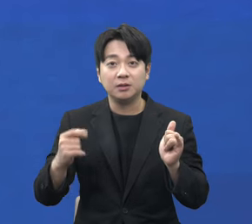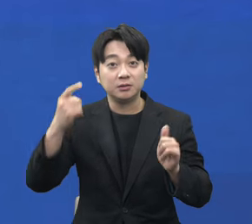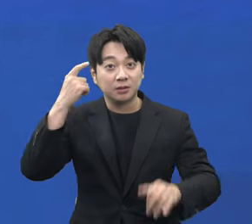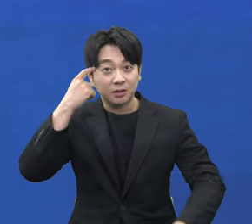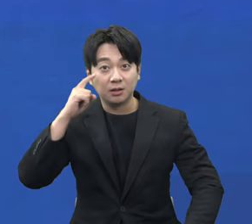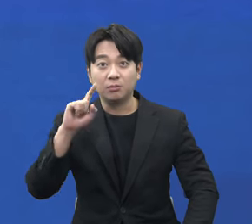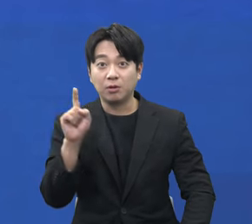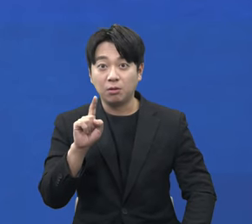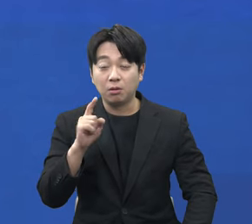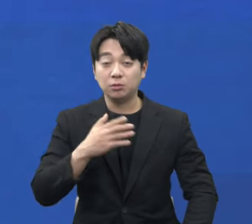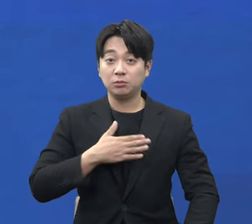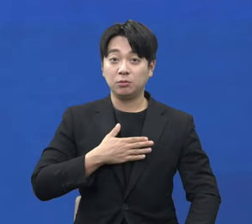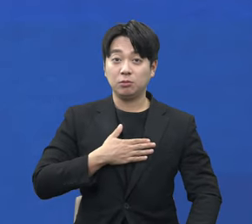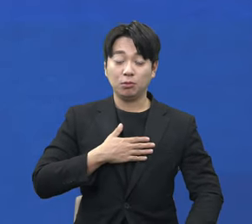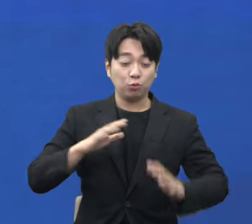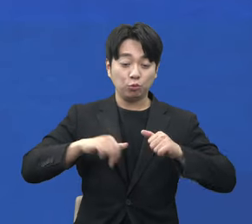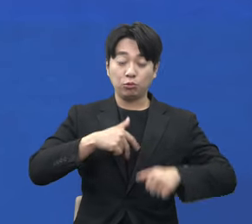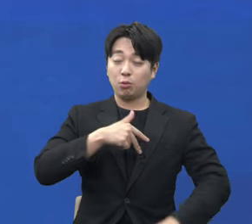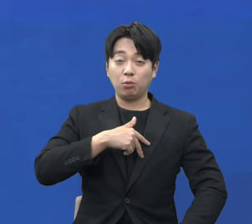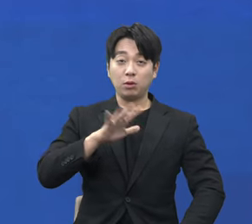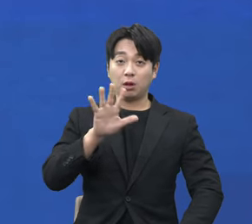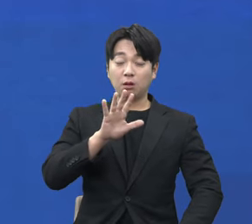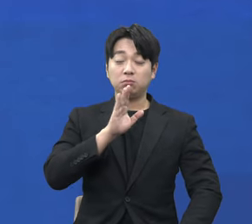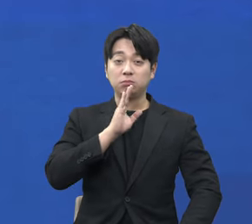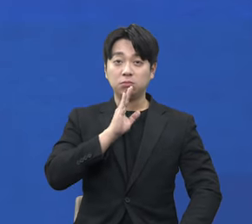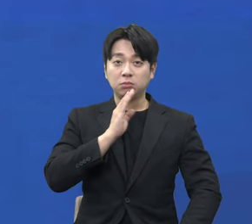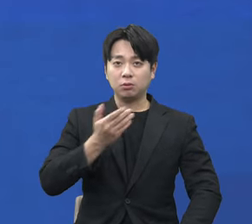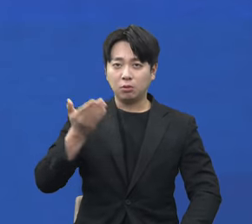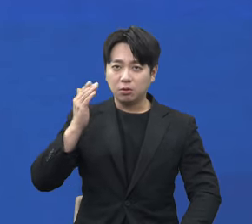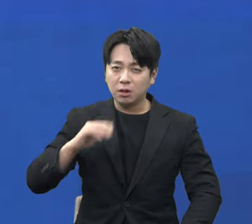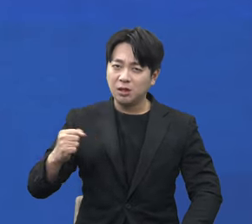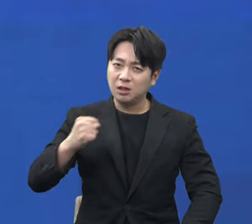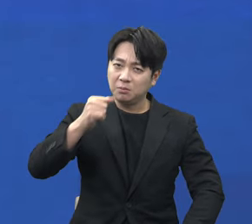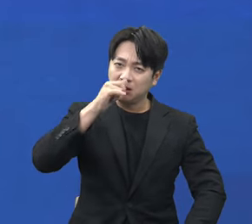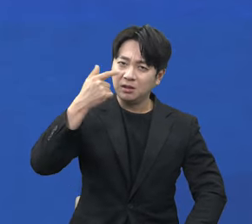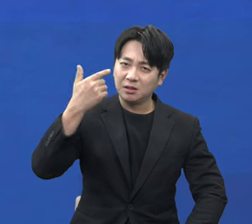국회의원도 아닌 네가 뭘 할 수 있느냐고.